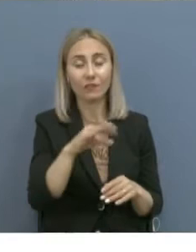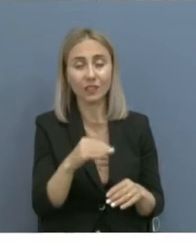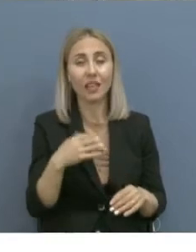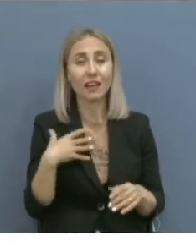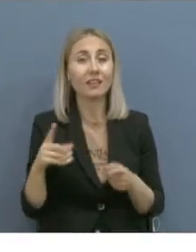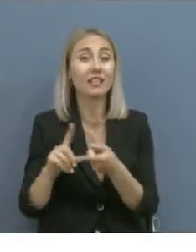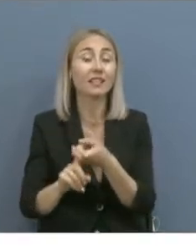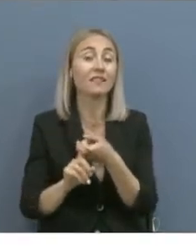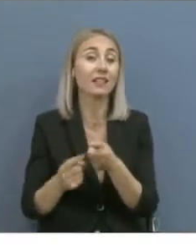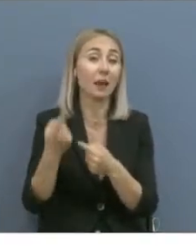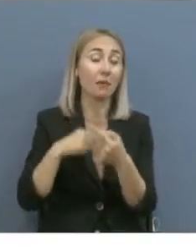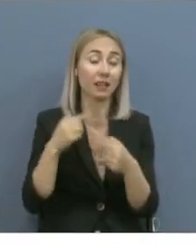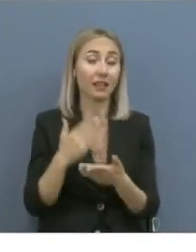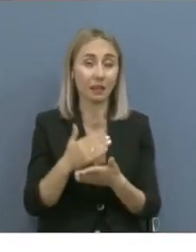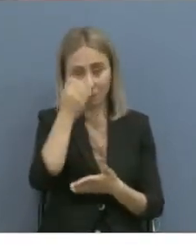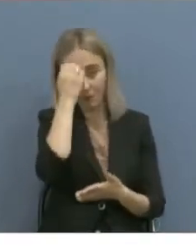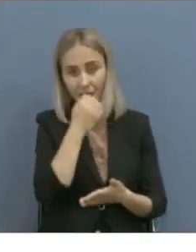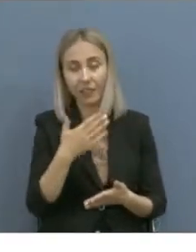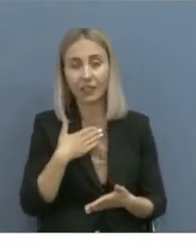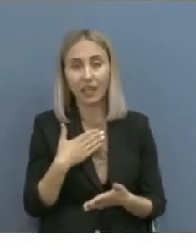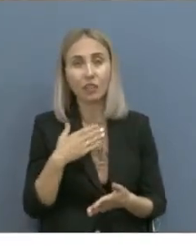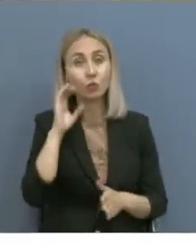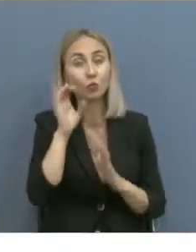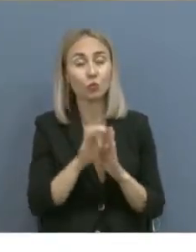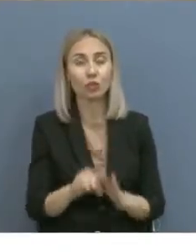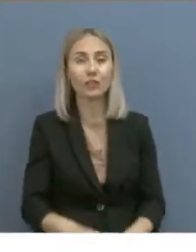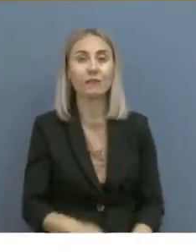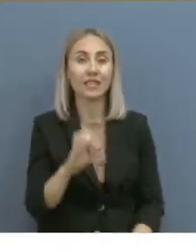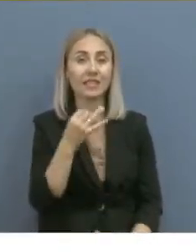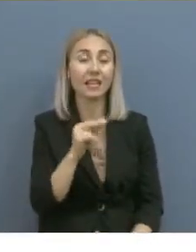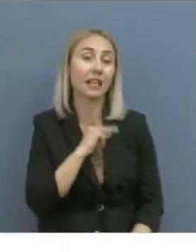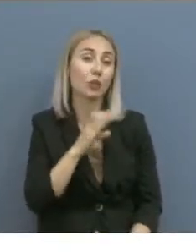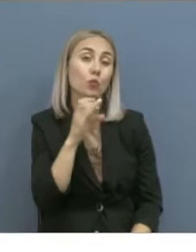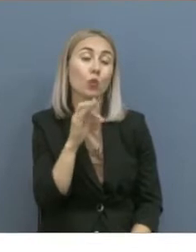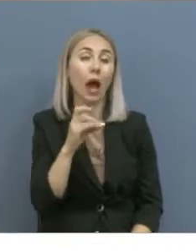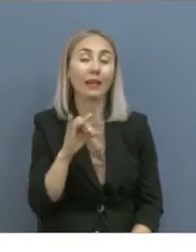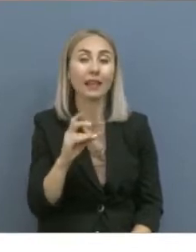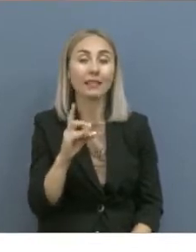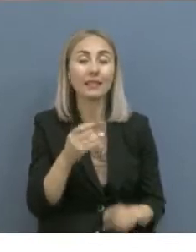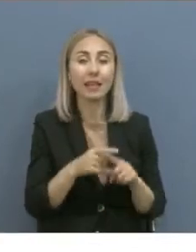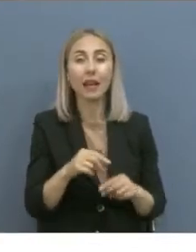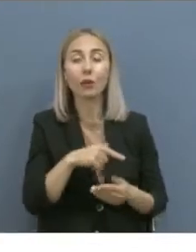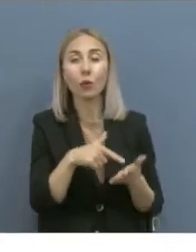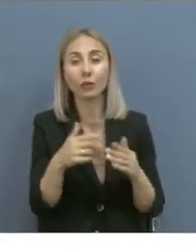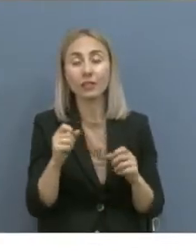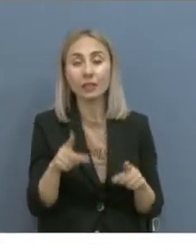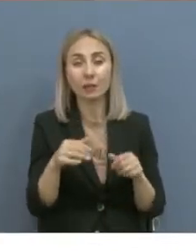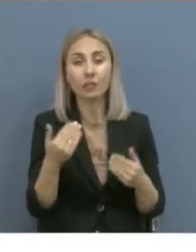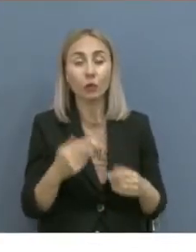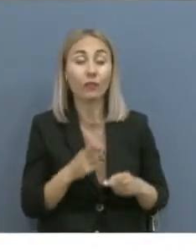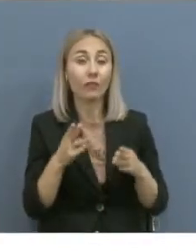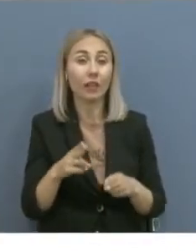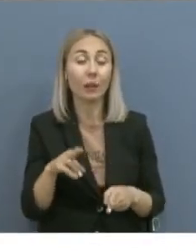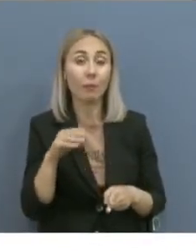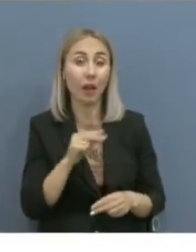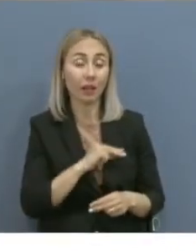тыңдарманымызға біз де тәнті болдық. Су арнасының қызметкері Сергей тағы жолға шықты. Қазақ радиосы қосулы. Ұлт руханиятының өнегесін өміріне үлгі етіп келе